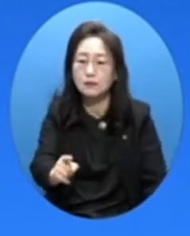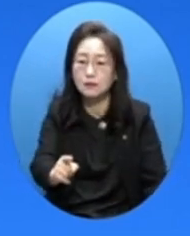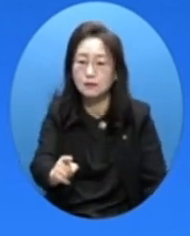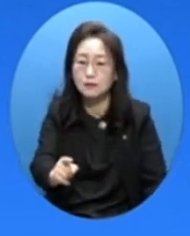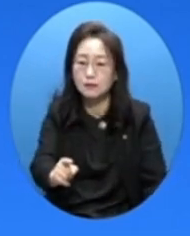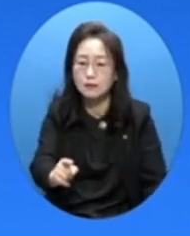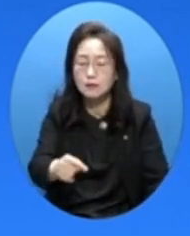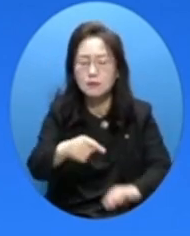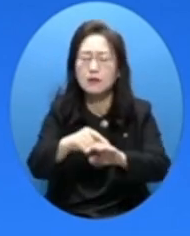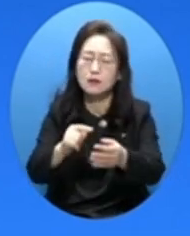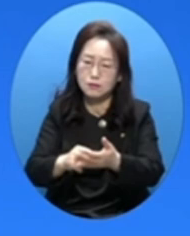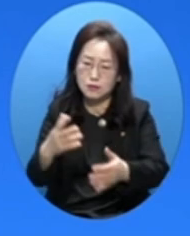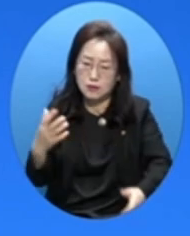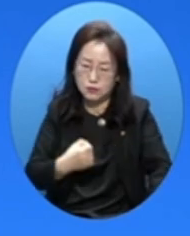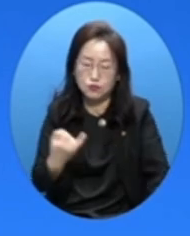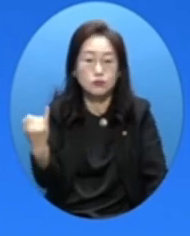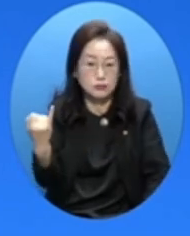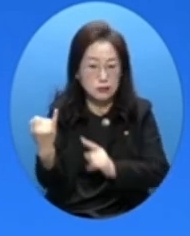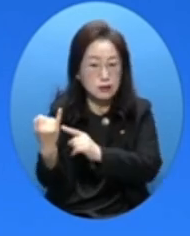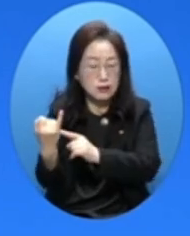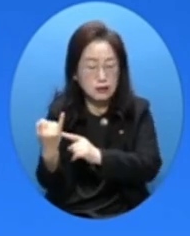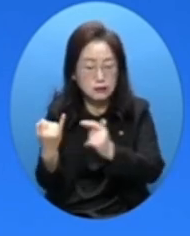아마 그런 마음이 있었을지 모릅니다. 그런데